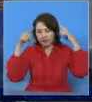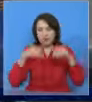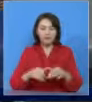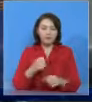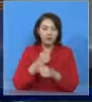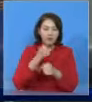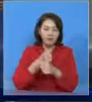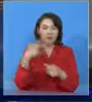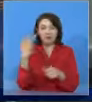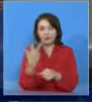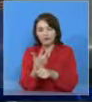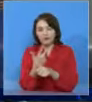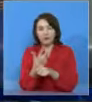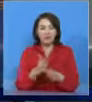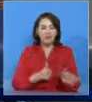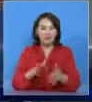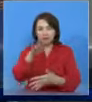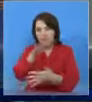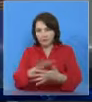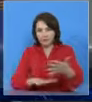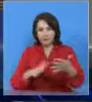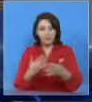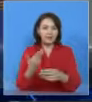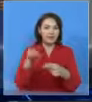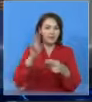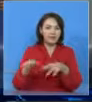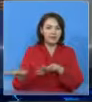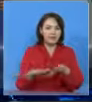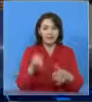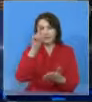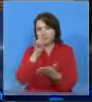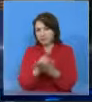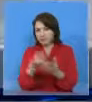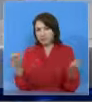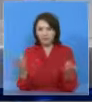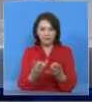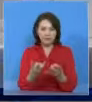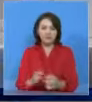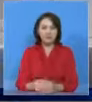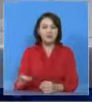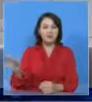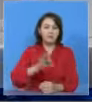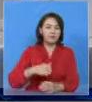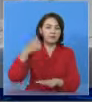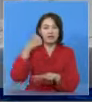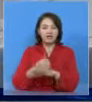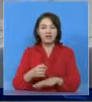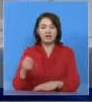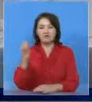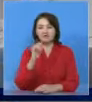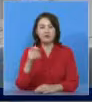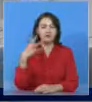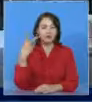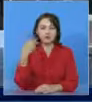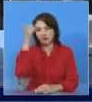үшін, үшіншіден олардың жолы жалғасу үшін осындай шаралар міндетті түрде керек. Облыс басшысы форум аясында үш жыл